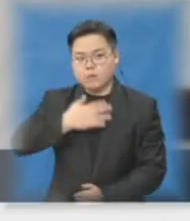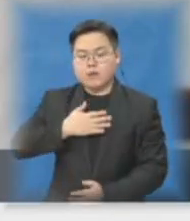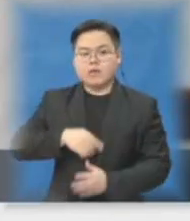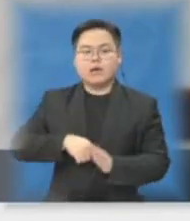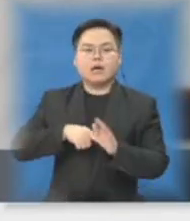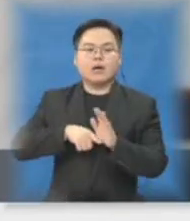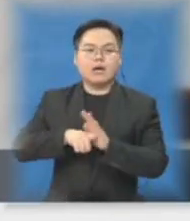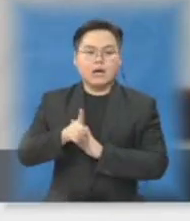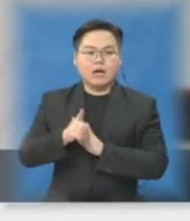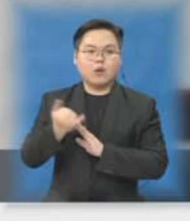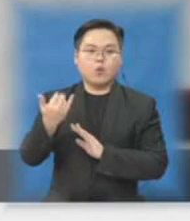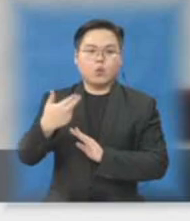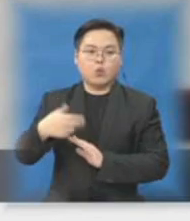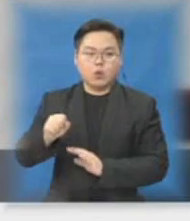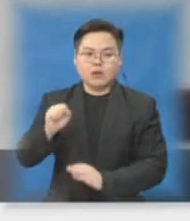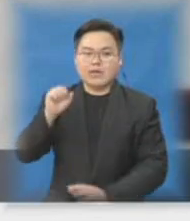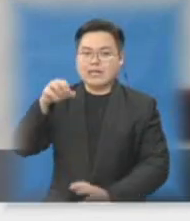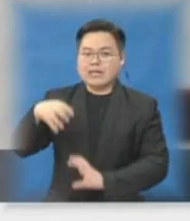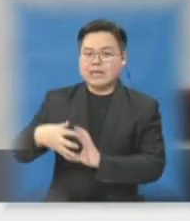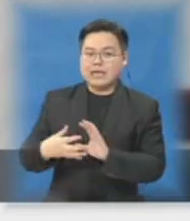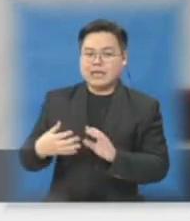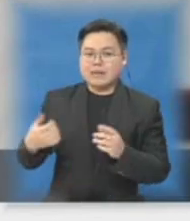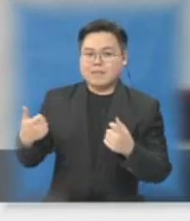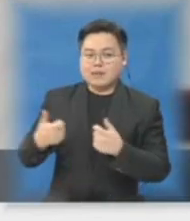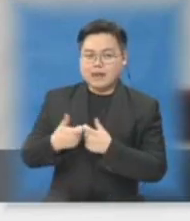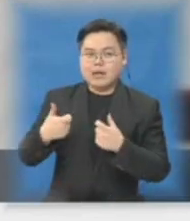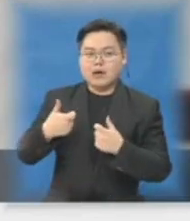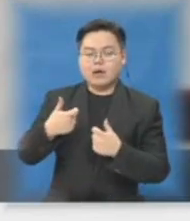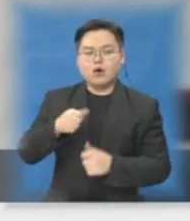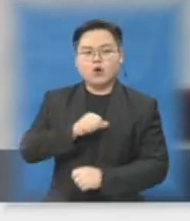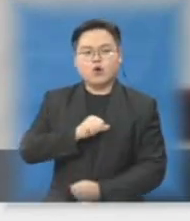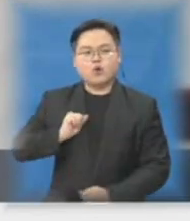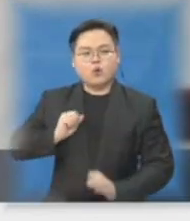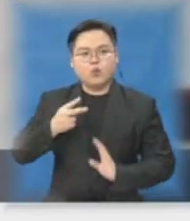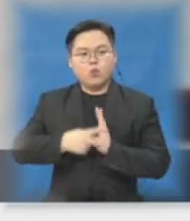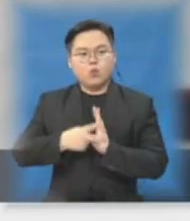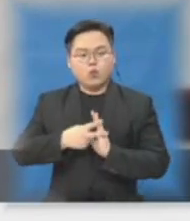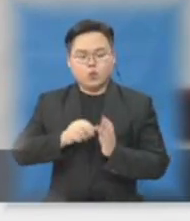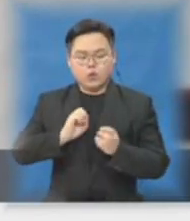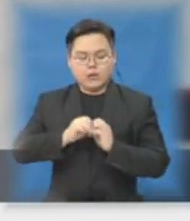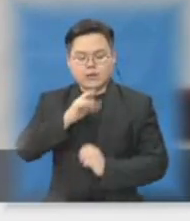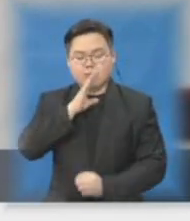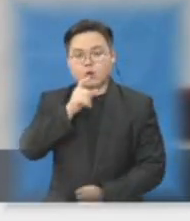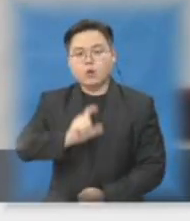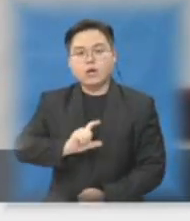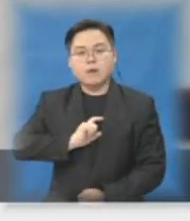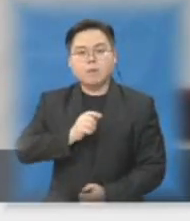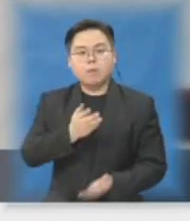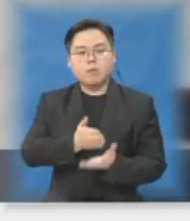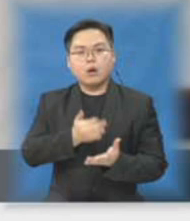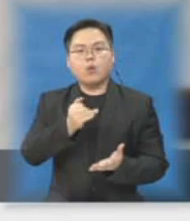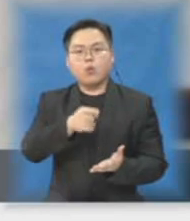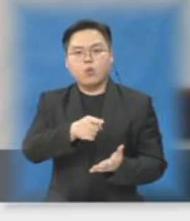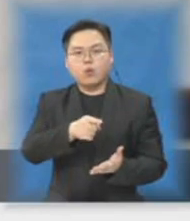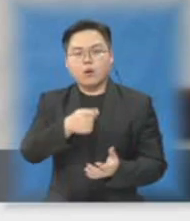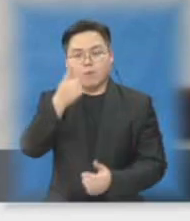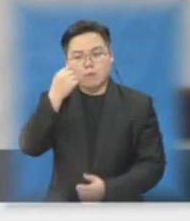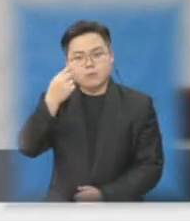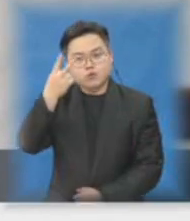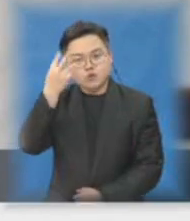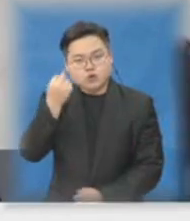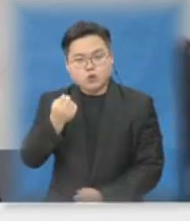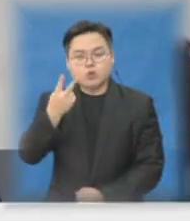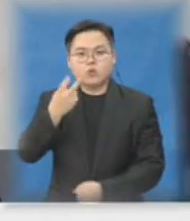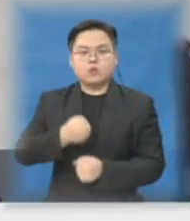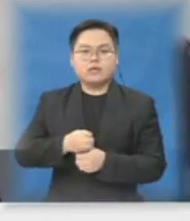дэлхийн тахинд хүний эрхийн мэдрэмжтэй парламент бүн хэсгээр одоо өөрийн үнэлгээ хийх Энэ арга хэмжээ одоо ирэх маргааш нөгөөдөр 2 өдөр дарааллан